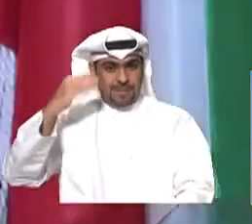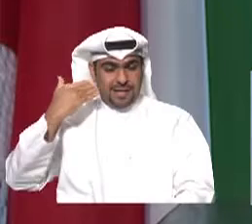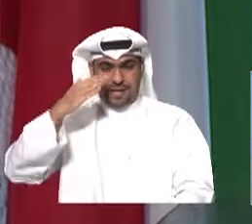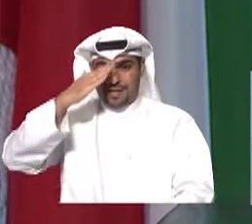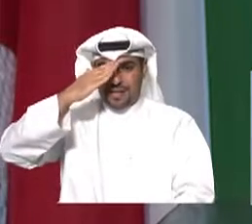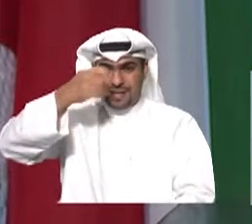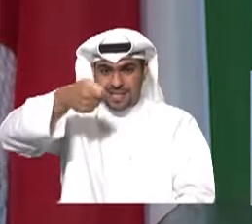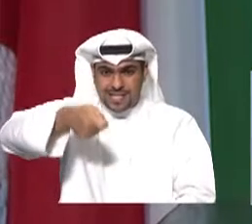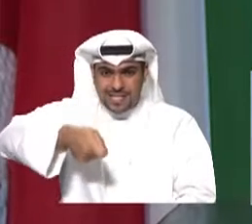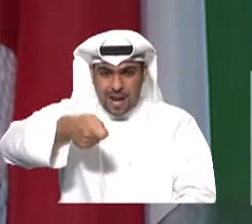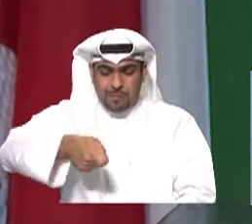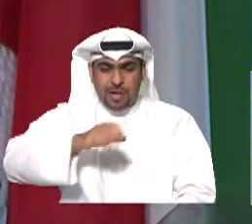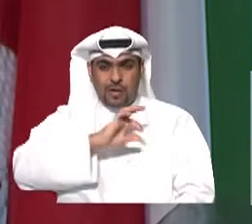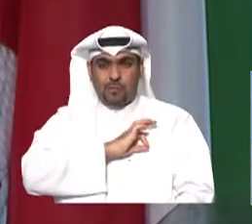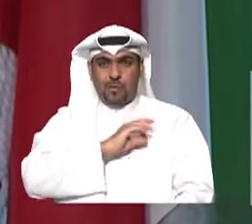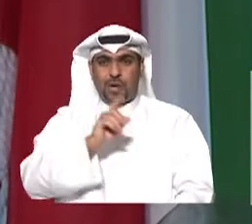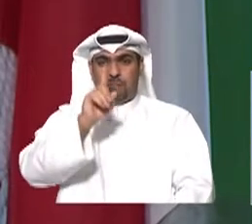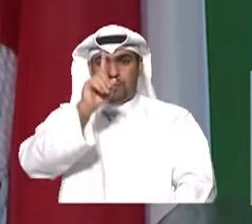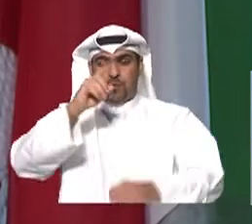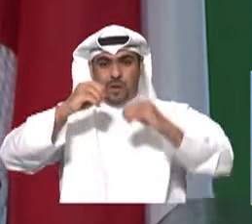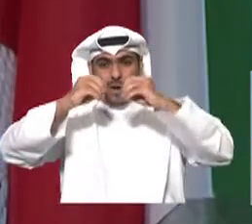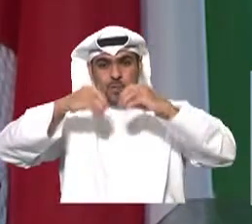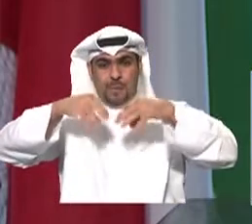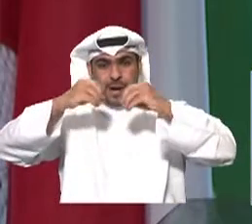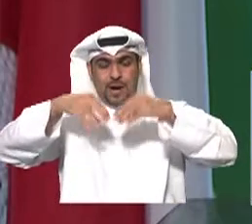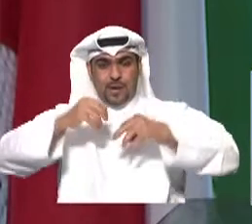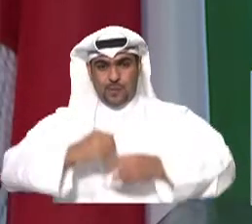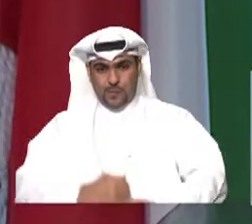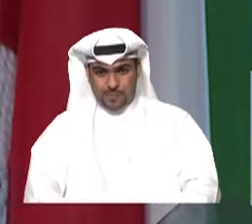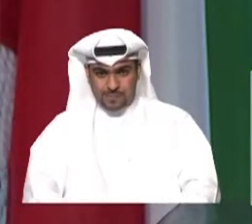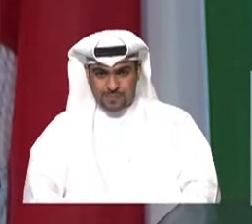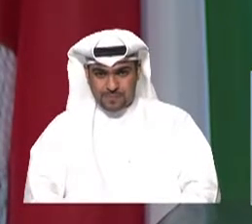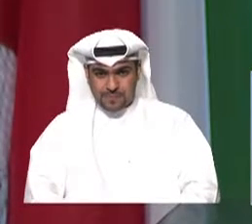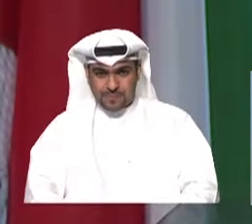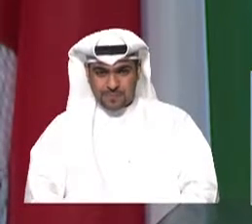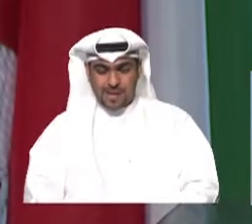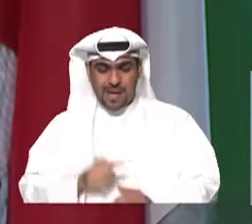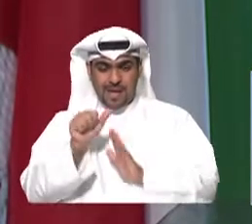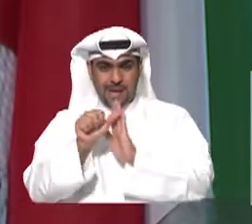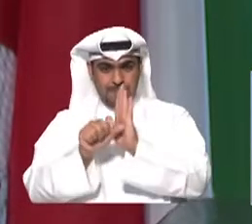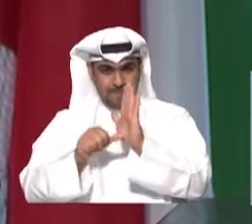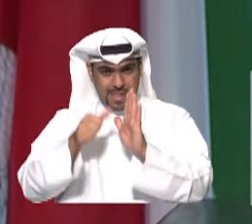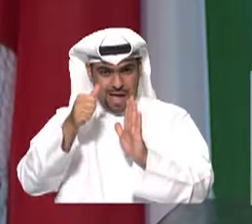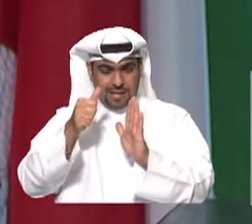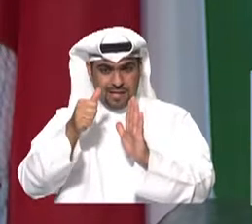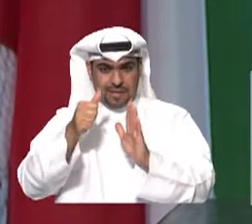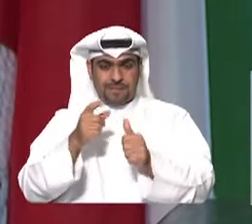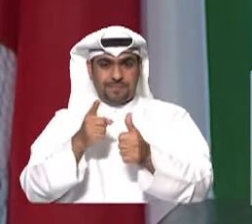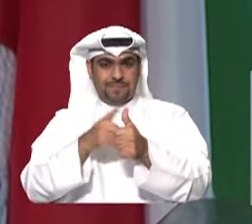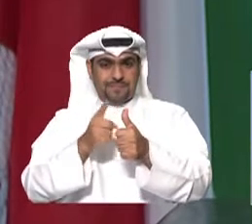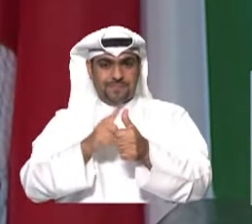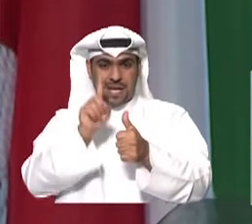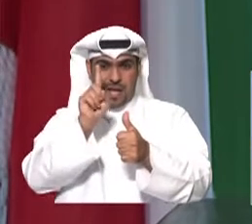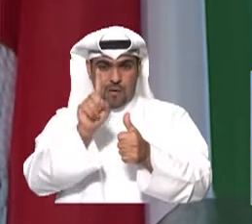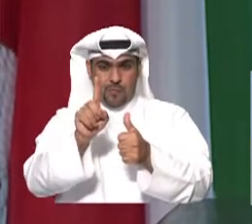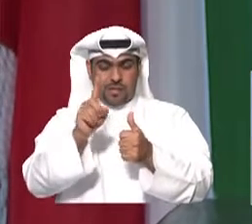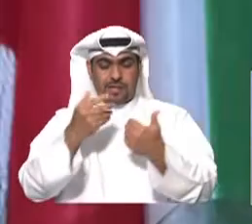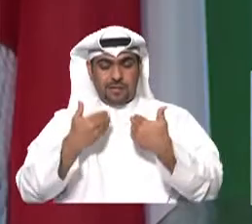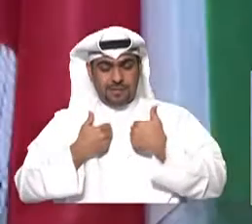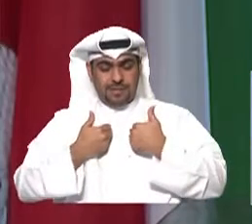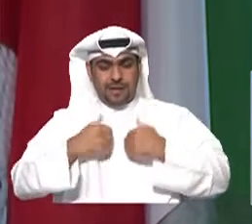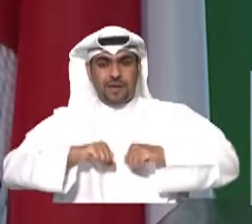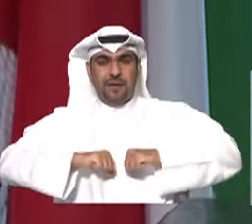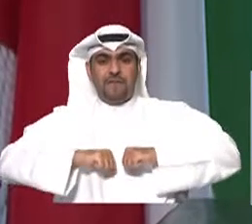عليكم ورحمة الله وبركاته. اسمحوا لي بداية أن أعرب عن بالغ اعتزازي بالمشاركة